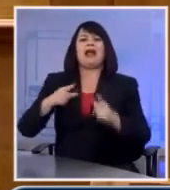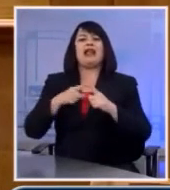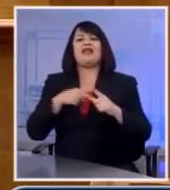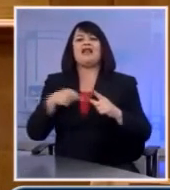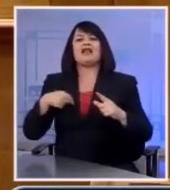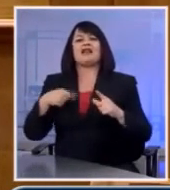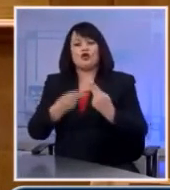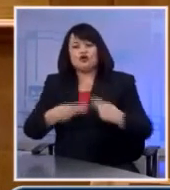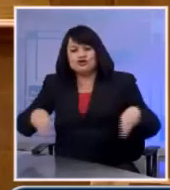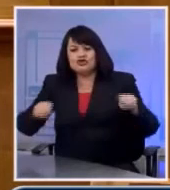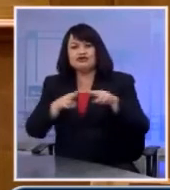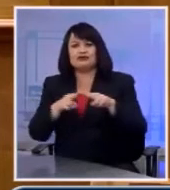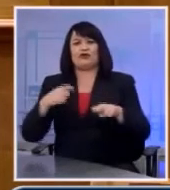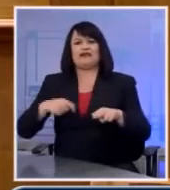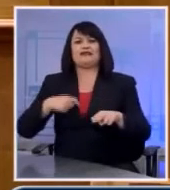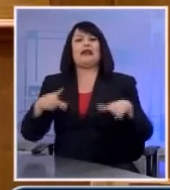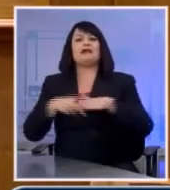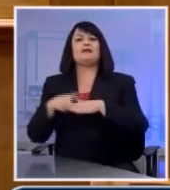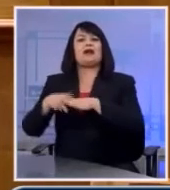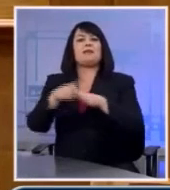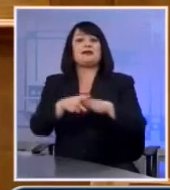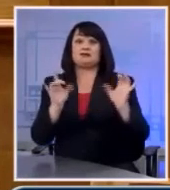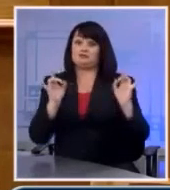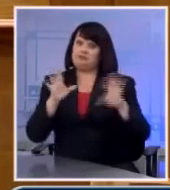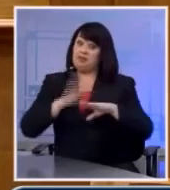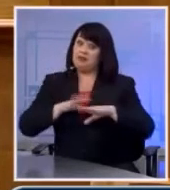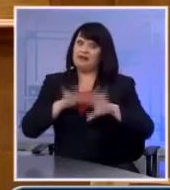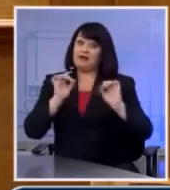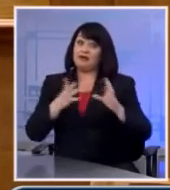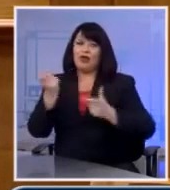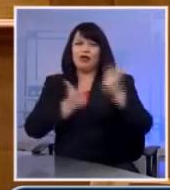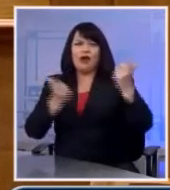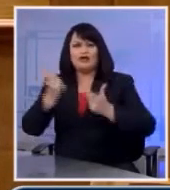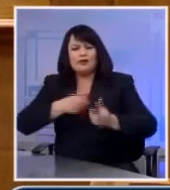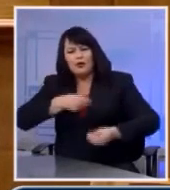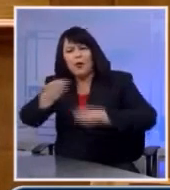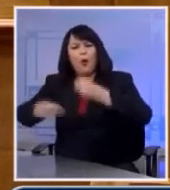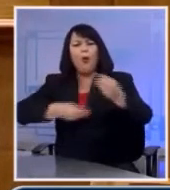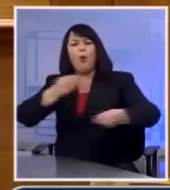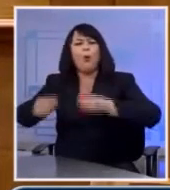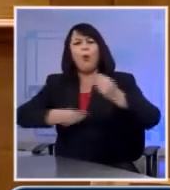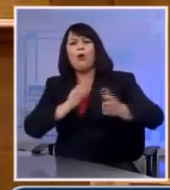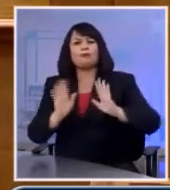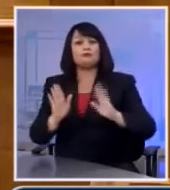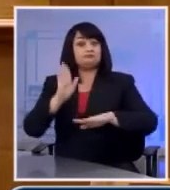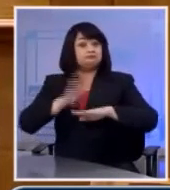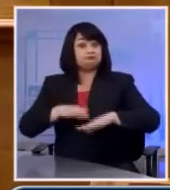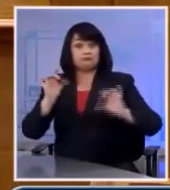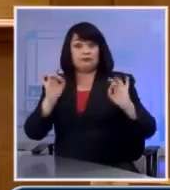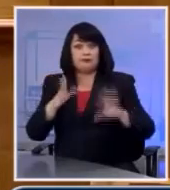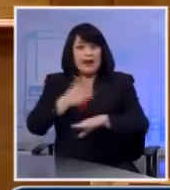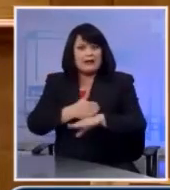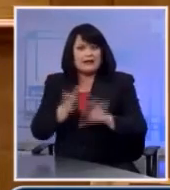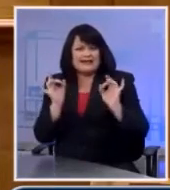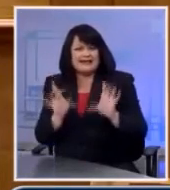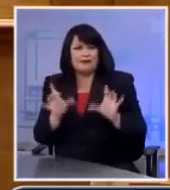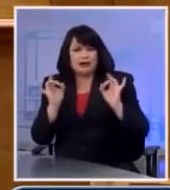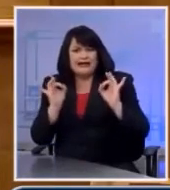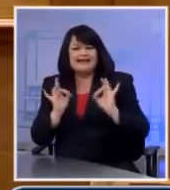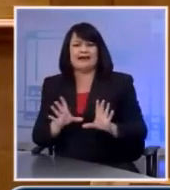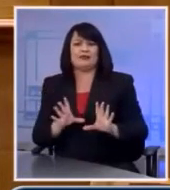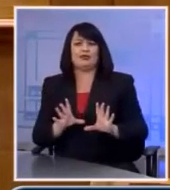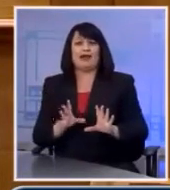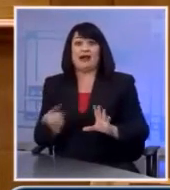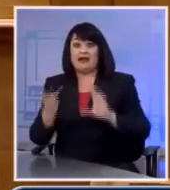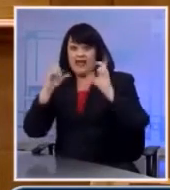συμβουλίων και τα στελέχη των τραπεζών για τα δάνεια που έδιναν αφιδώς και χωρίς εξασφαλίσεις στα δύο τότε